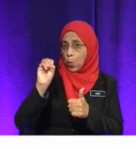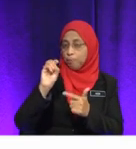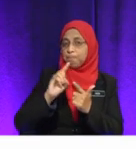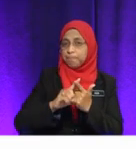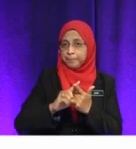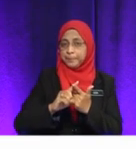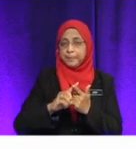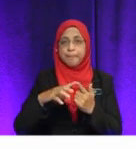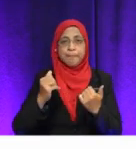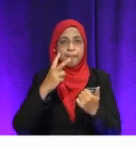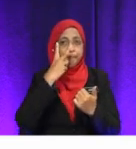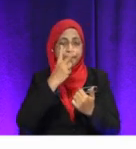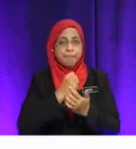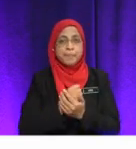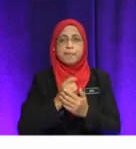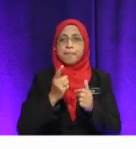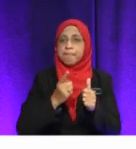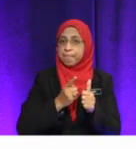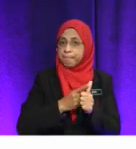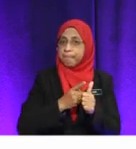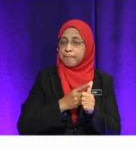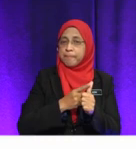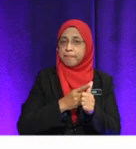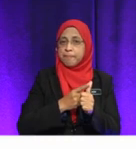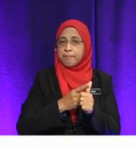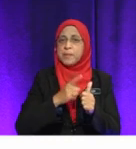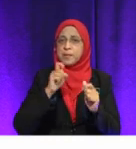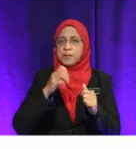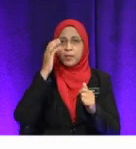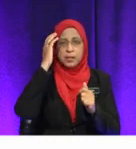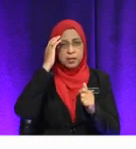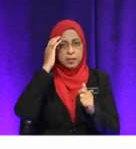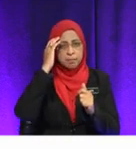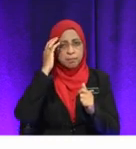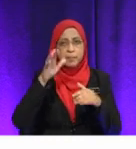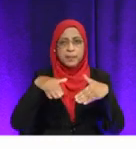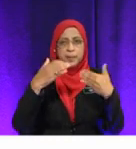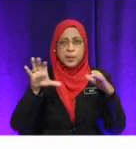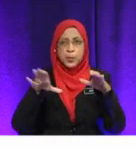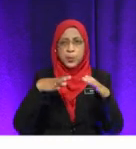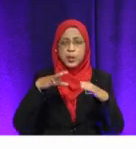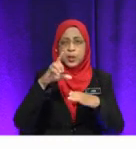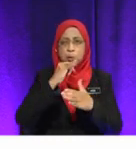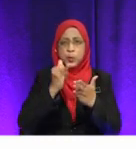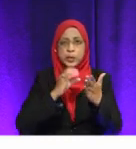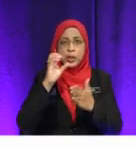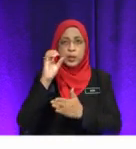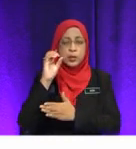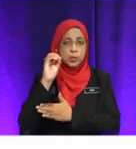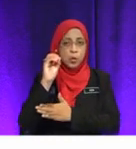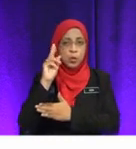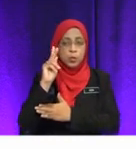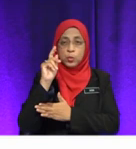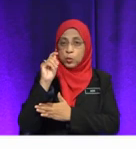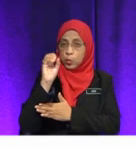kita lihat pembelajaran pertama menyatakan tujuan penghasilan lukisan fotografi kemudian akan menjelaskan prinsip lukisan